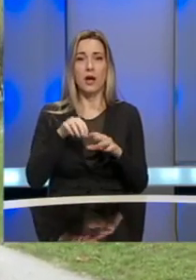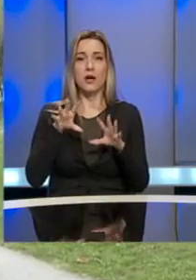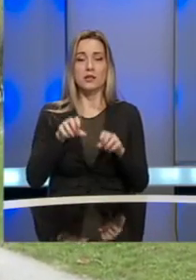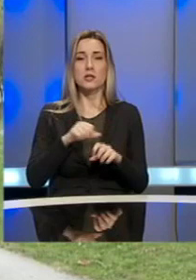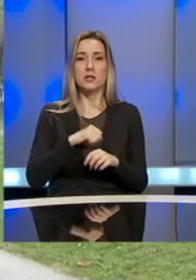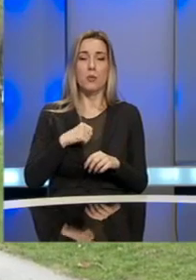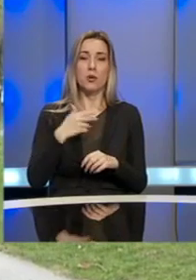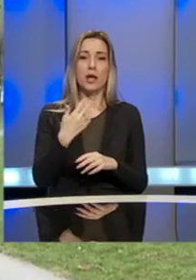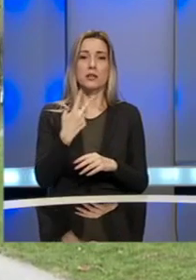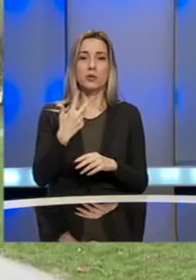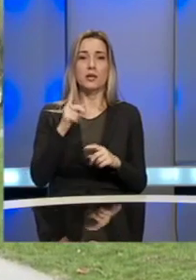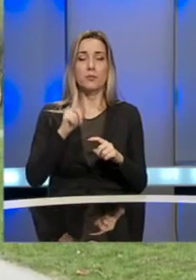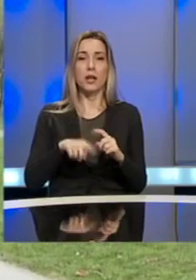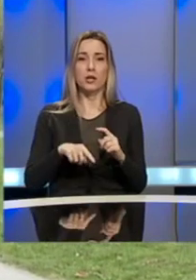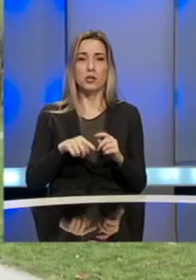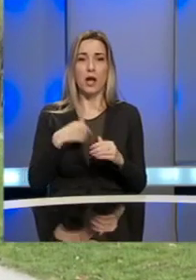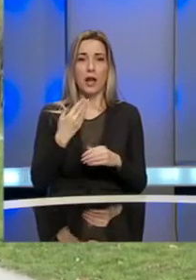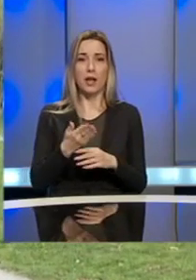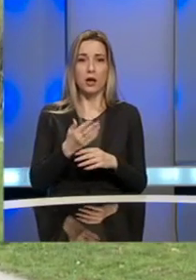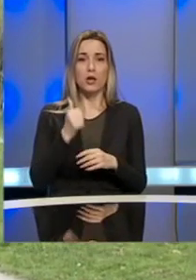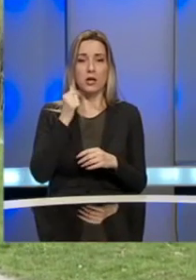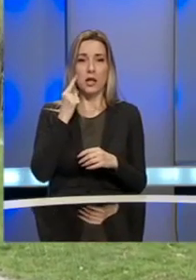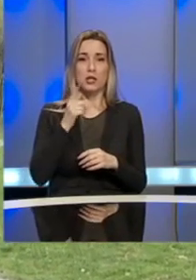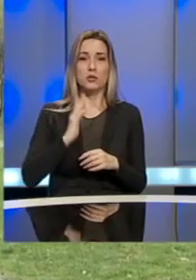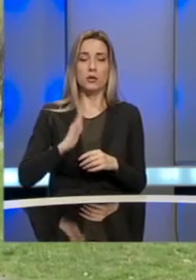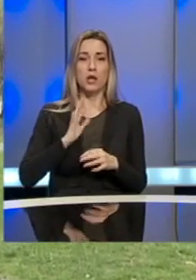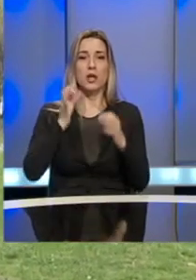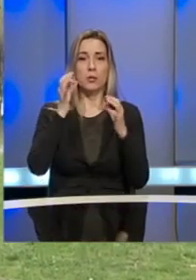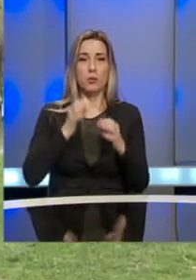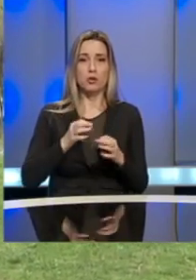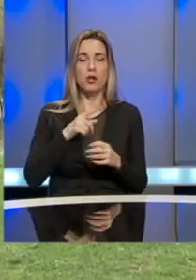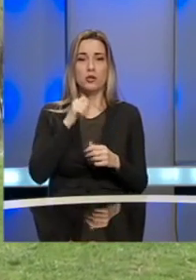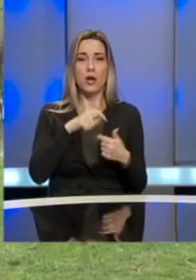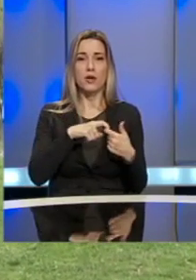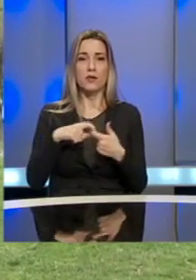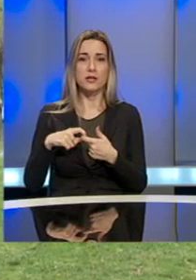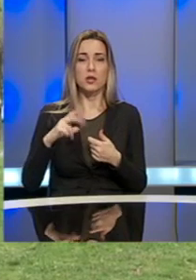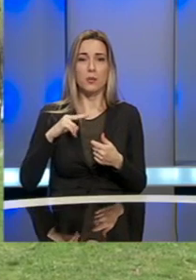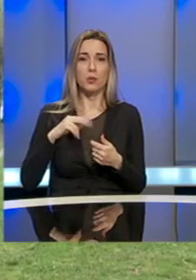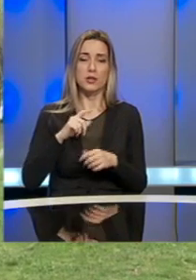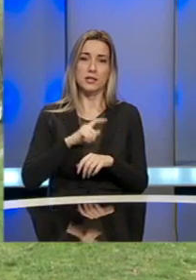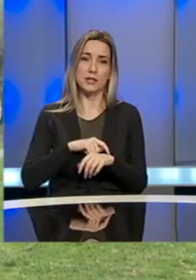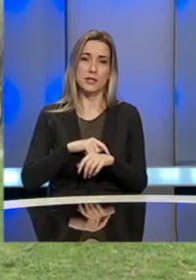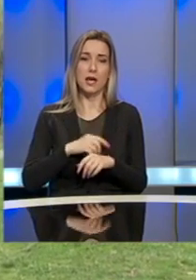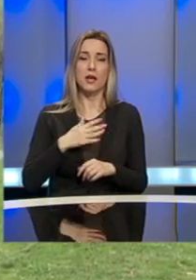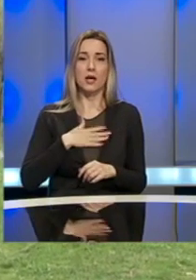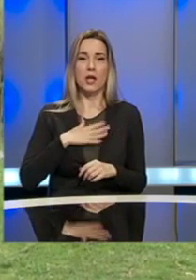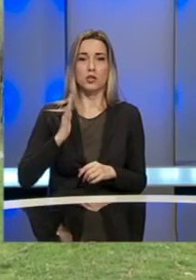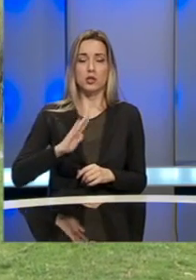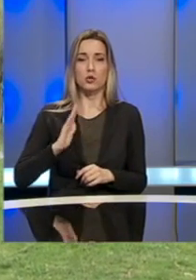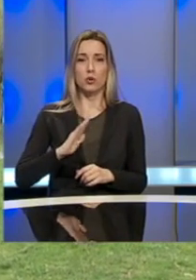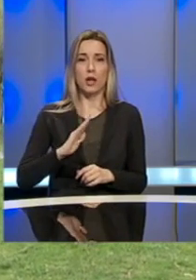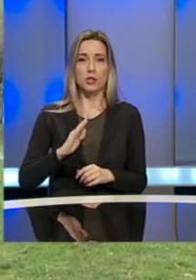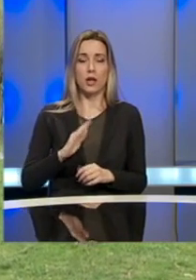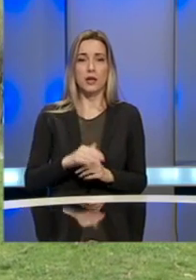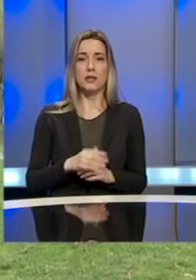3 prekršajna naloga, što će reći da su građani itekako poštovali ono što je vezano za policijski sat. Ja naše sugrađane